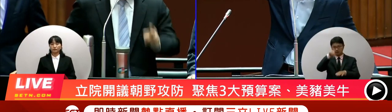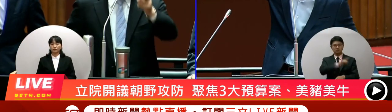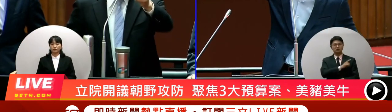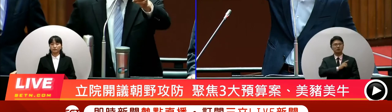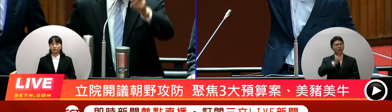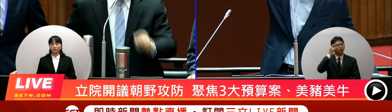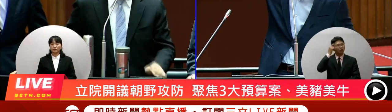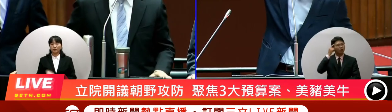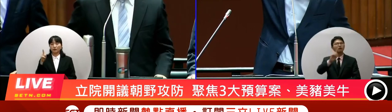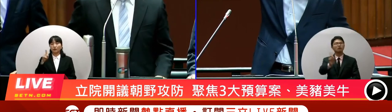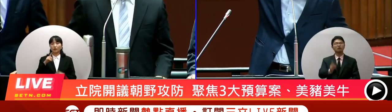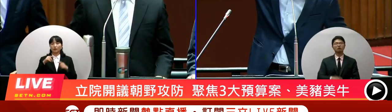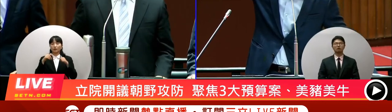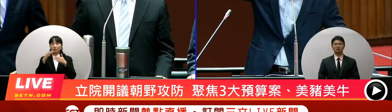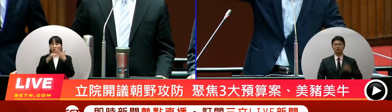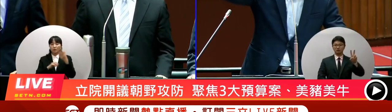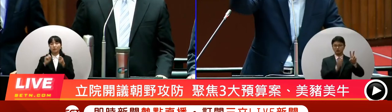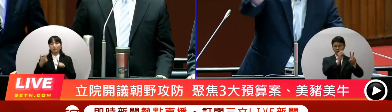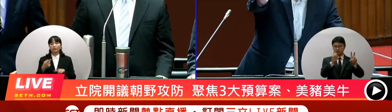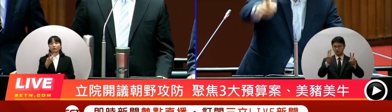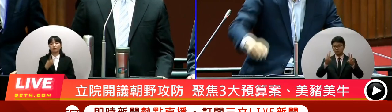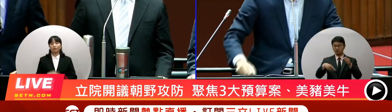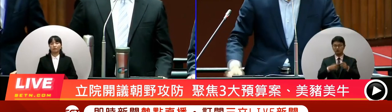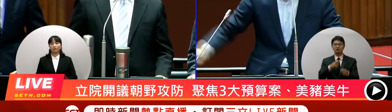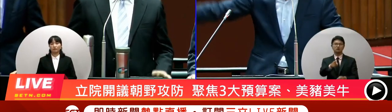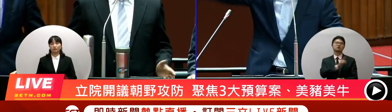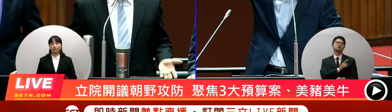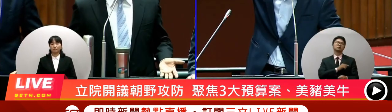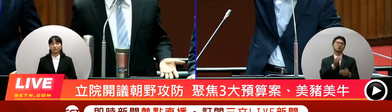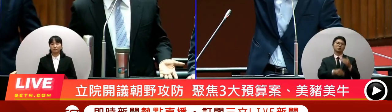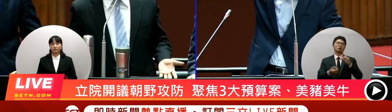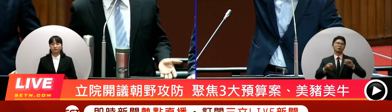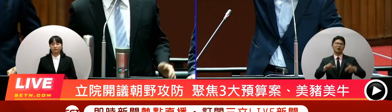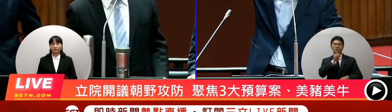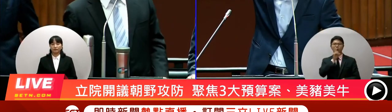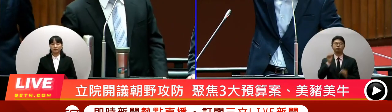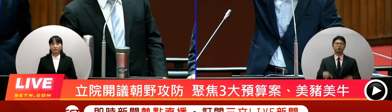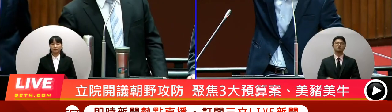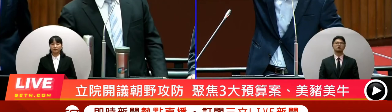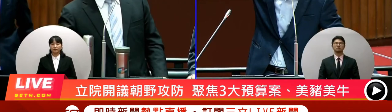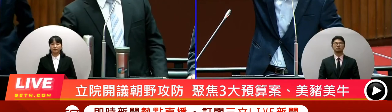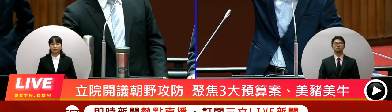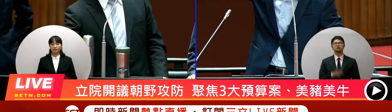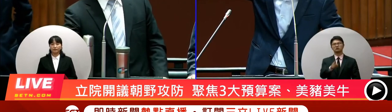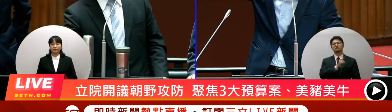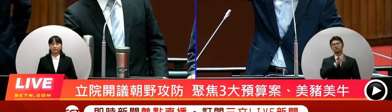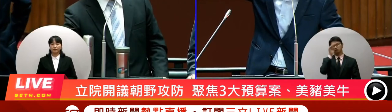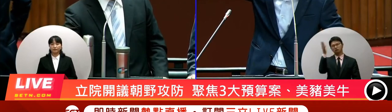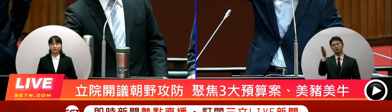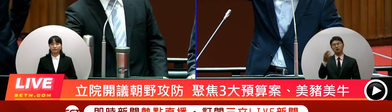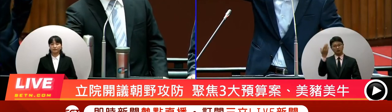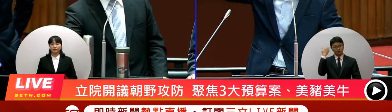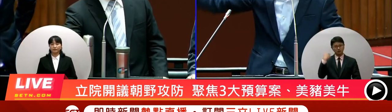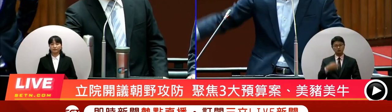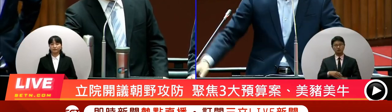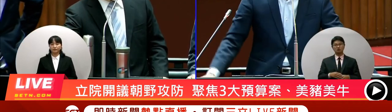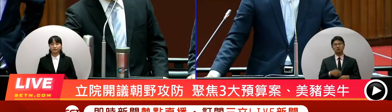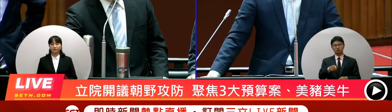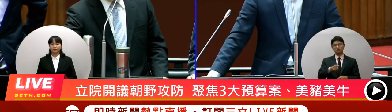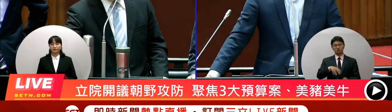么 你双重标准 2012院长你才双重标准来院长你看民进党当时的修正